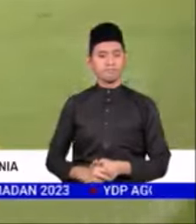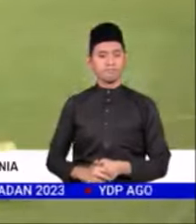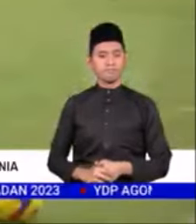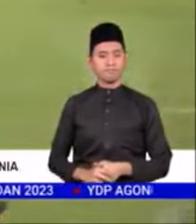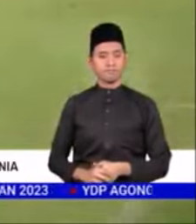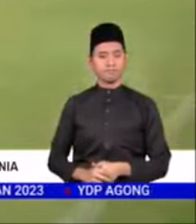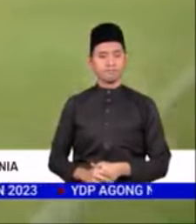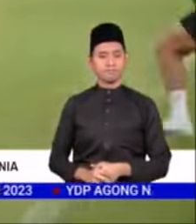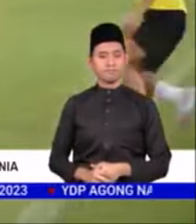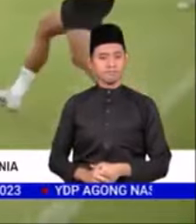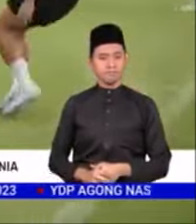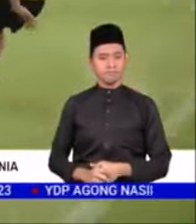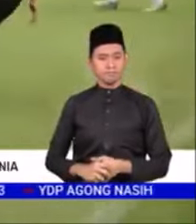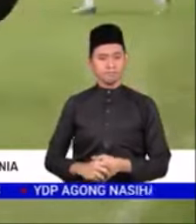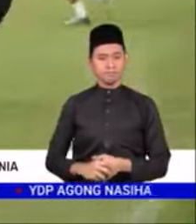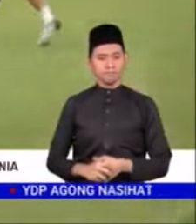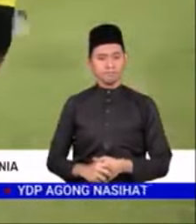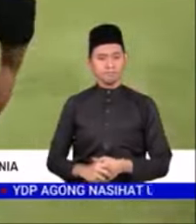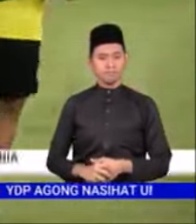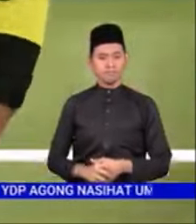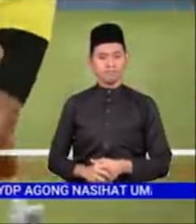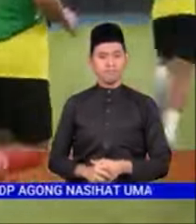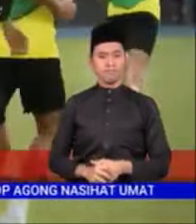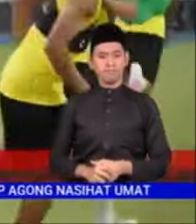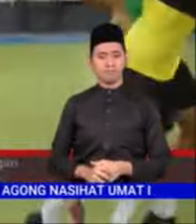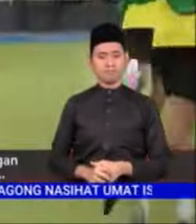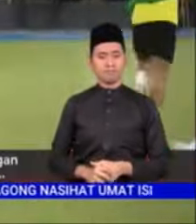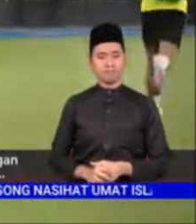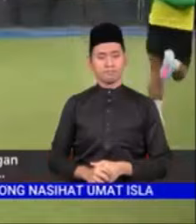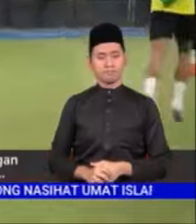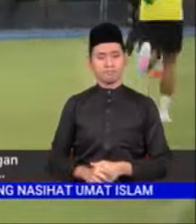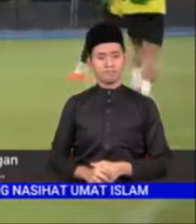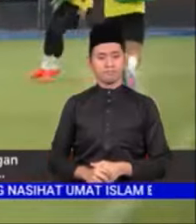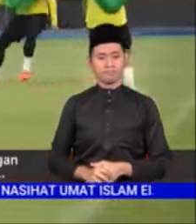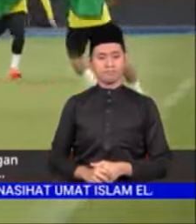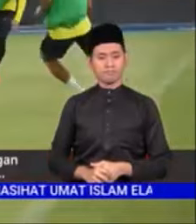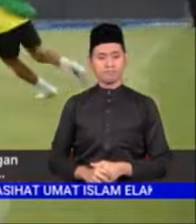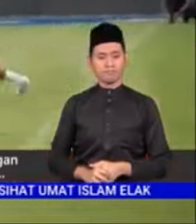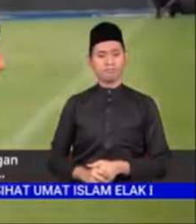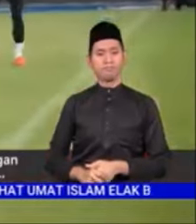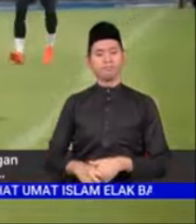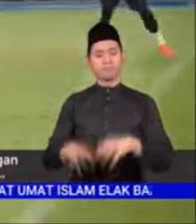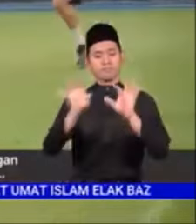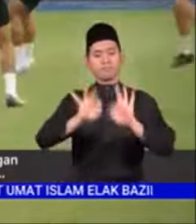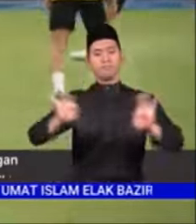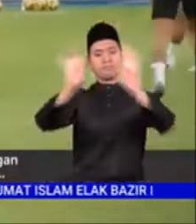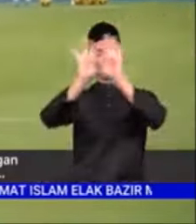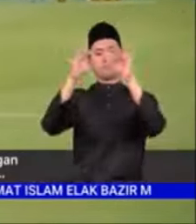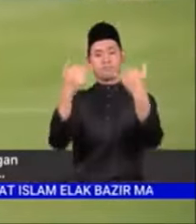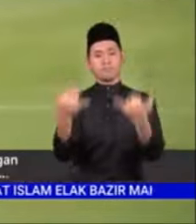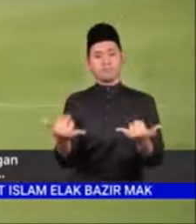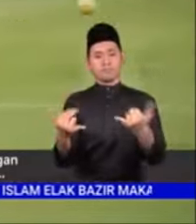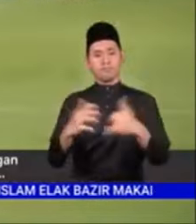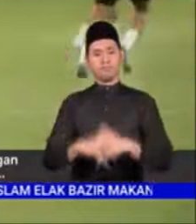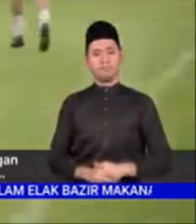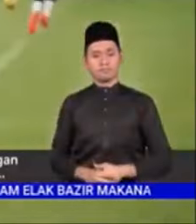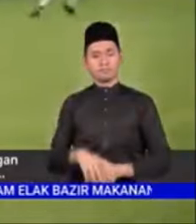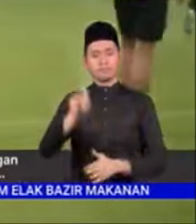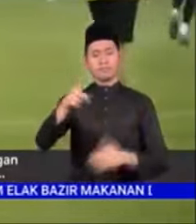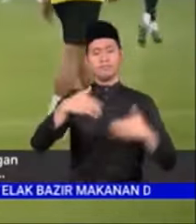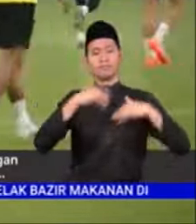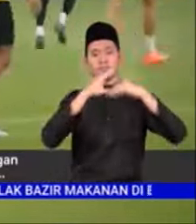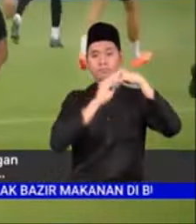This camp, I put several camp objectives. So one important thing is